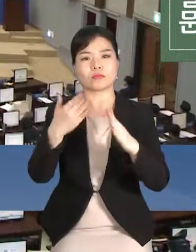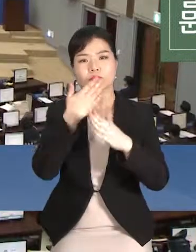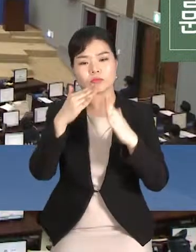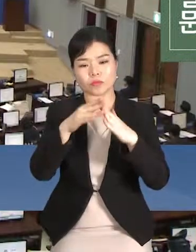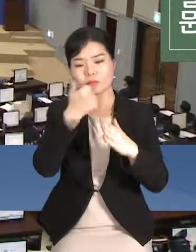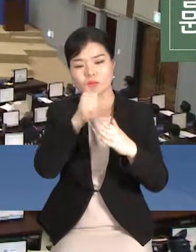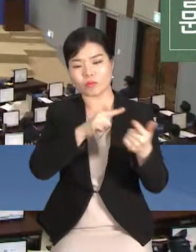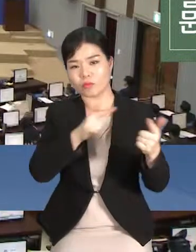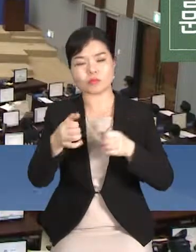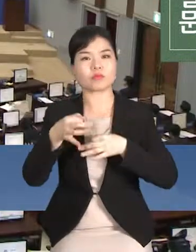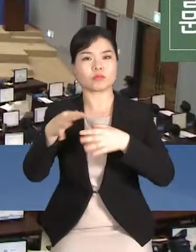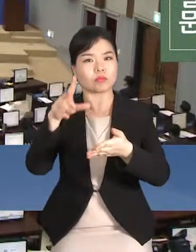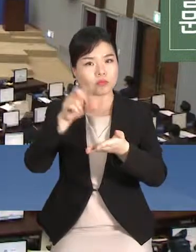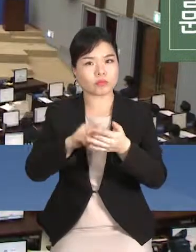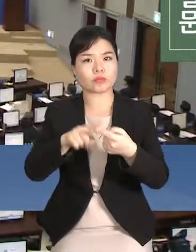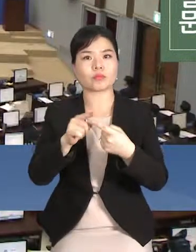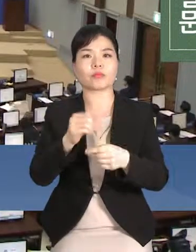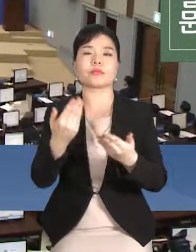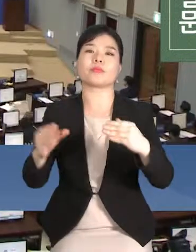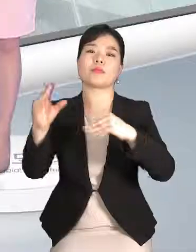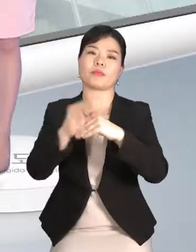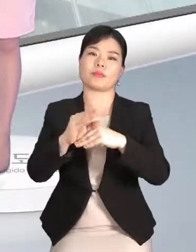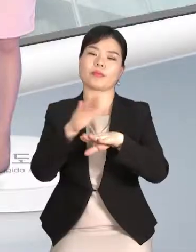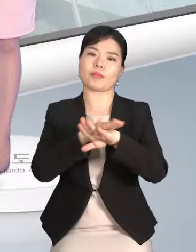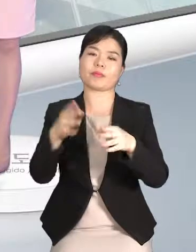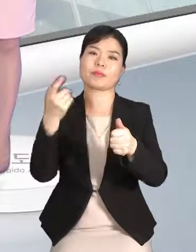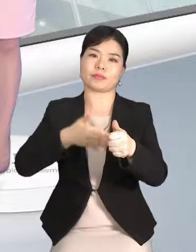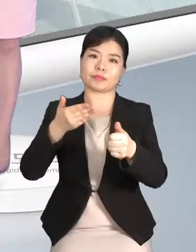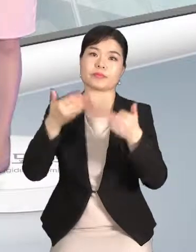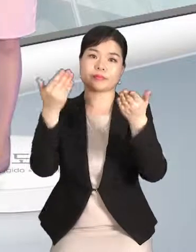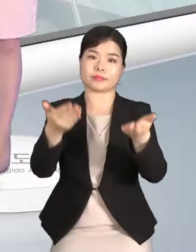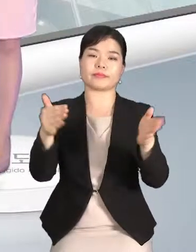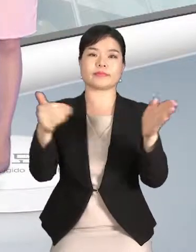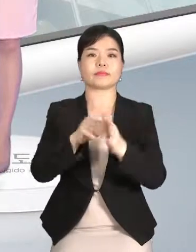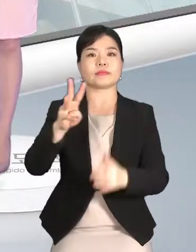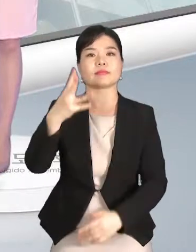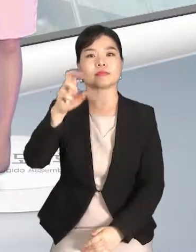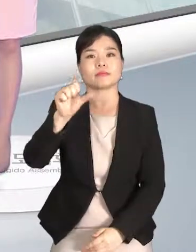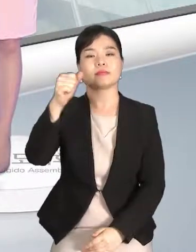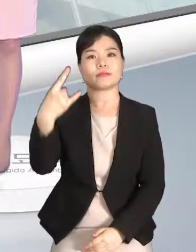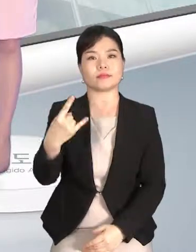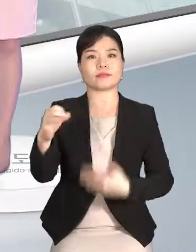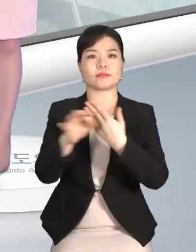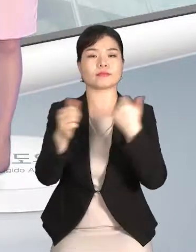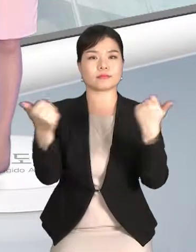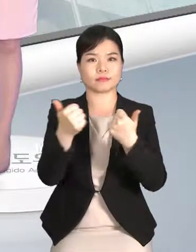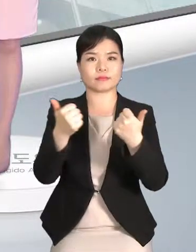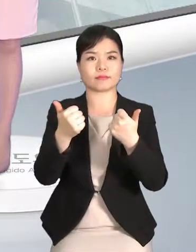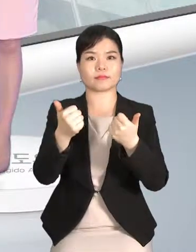대한 정책 보완을 주문했습니다. 지금까지